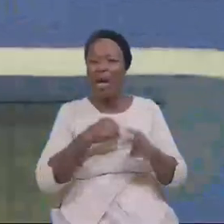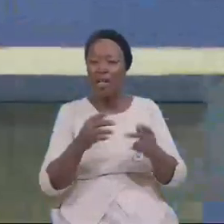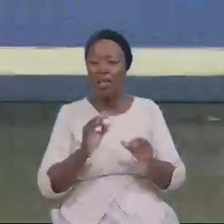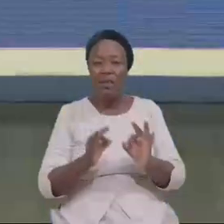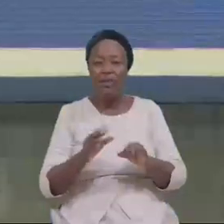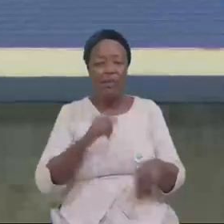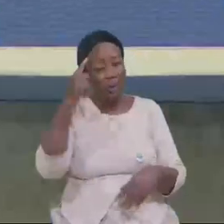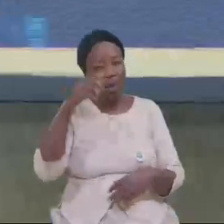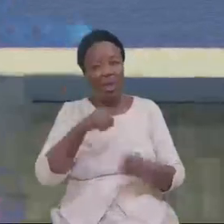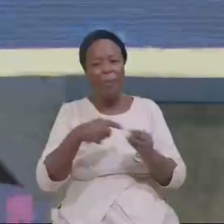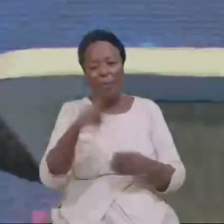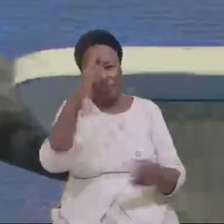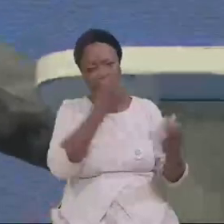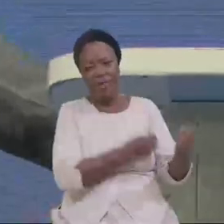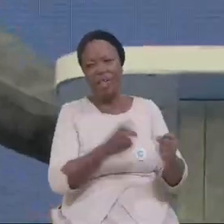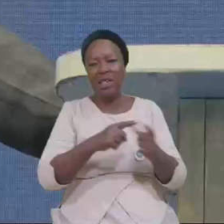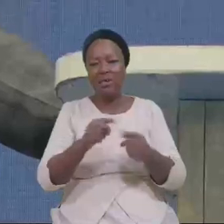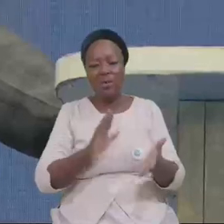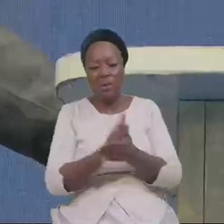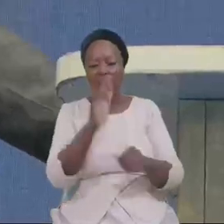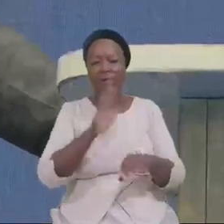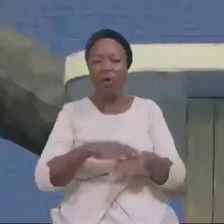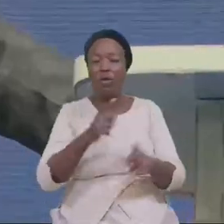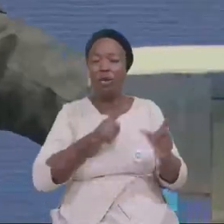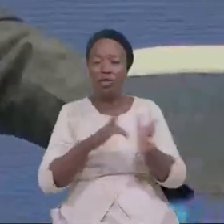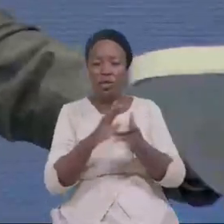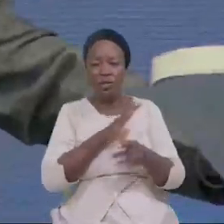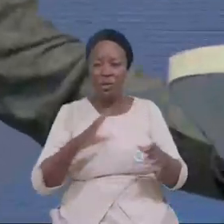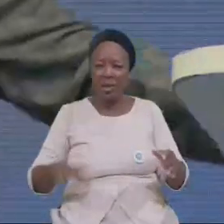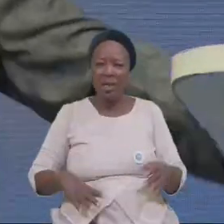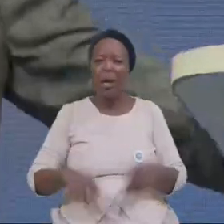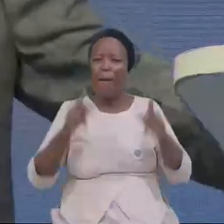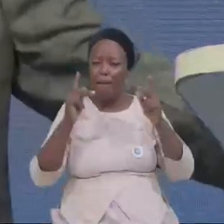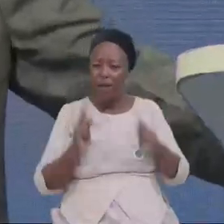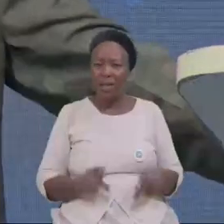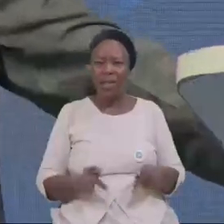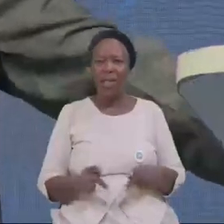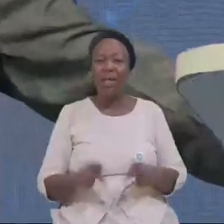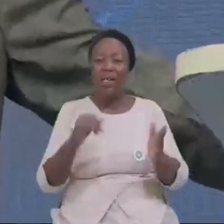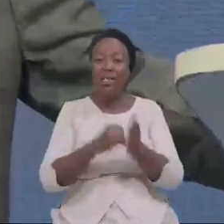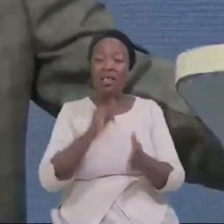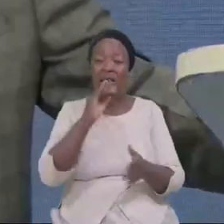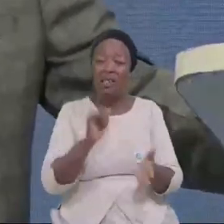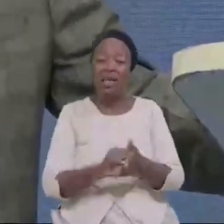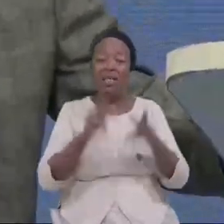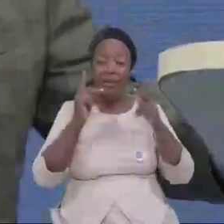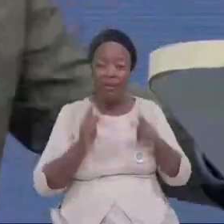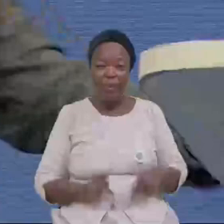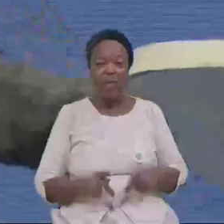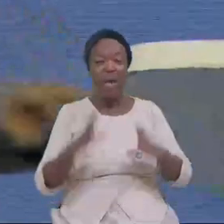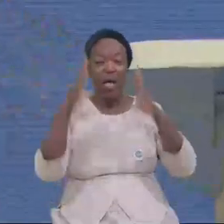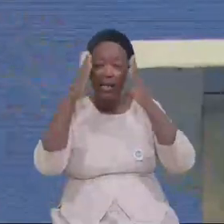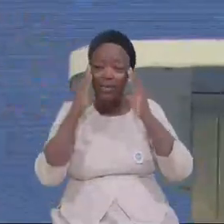la foi et tu crois au Seigneur Jésus-Christ personnel. C'est cette foi, cette